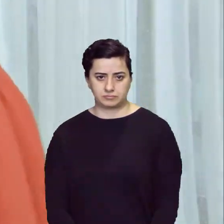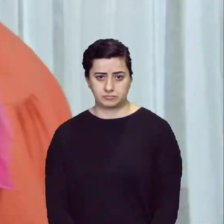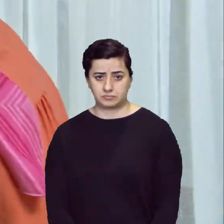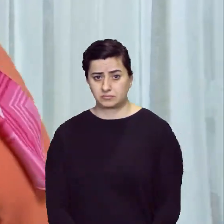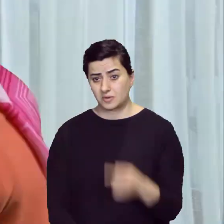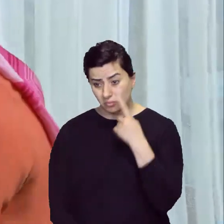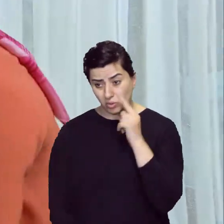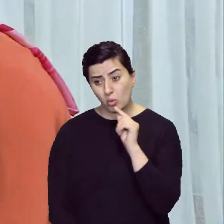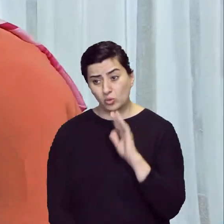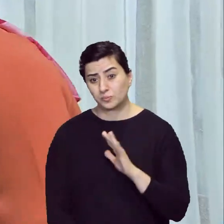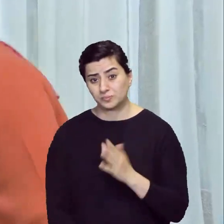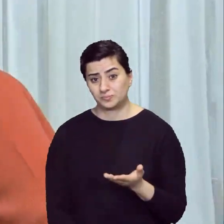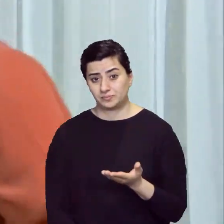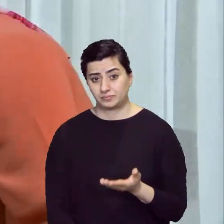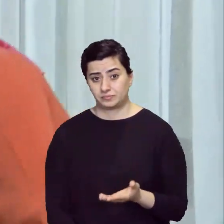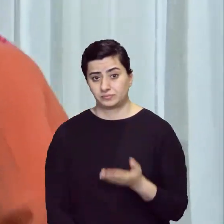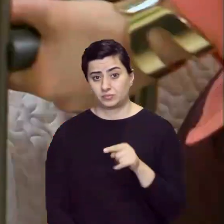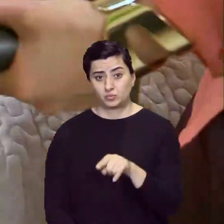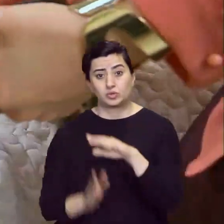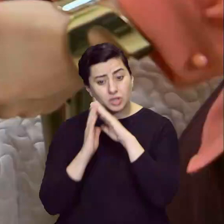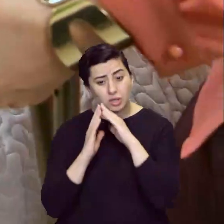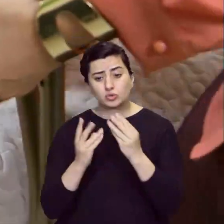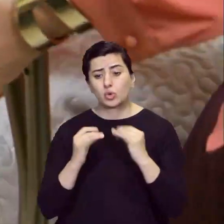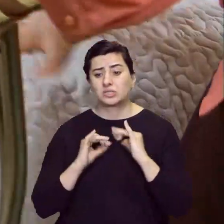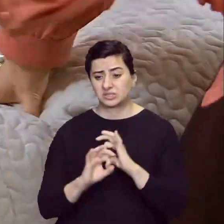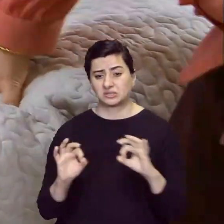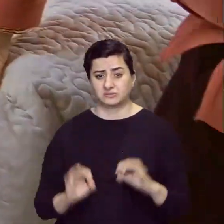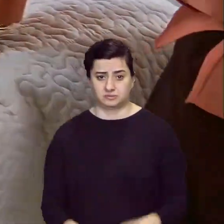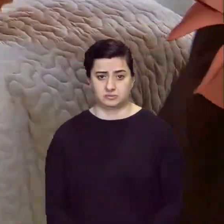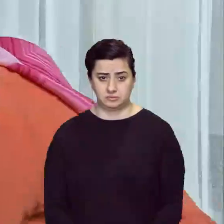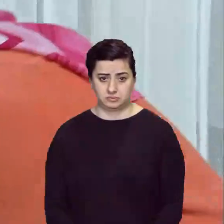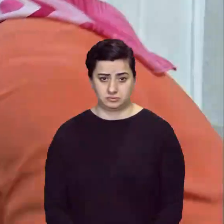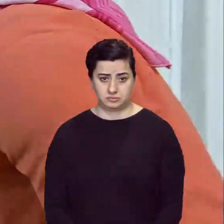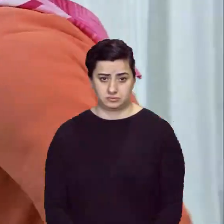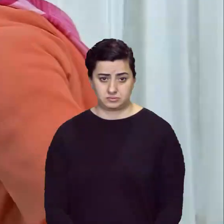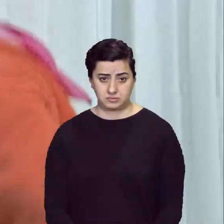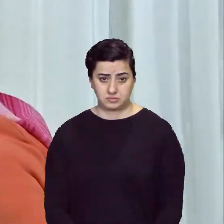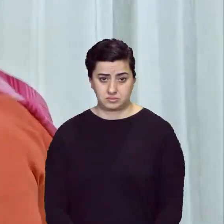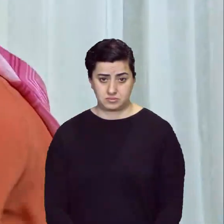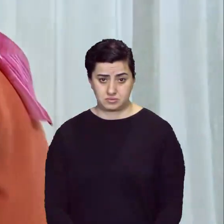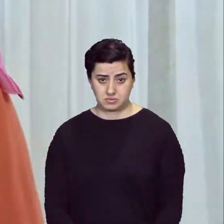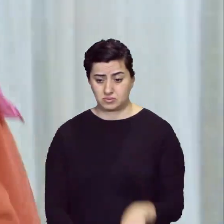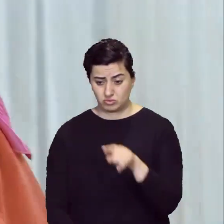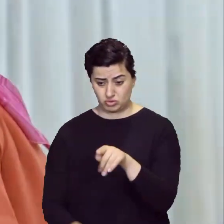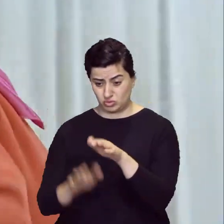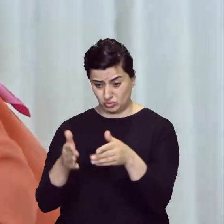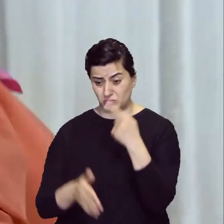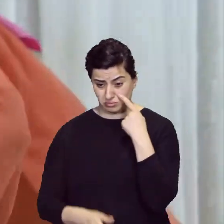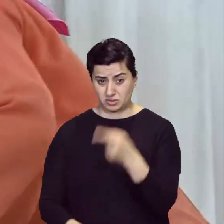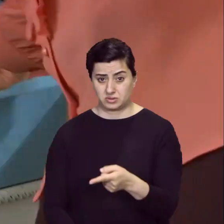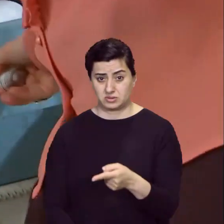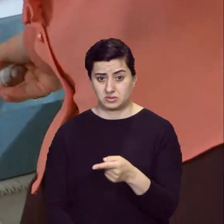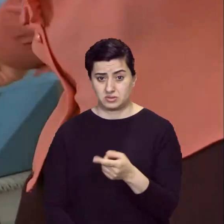Bak oğlum. Bu yatak çok rahatsız. Bak. Bu dolap bak bak